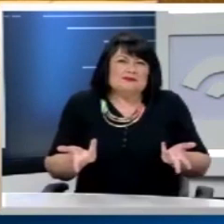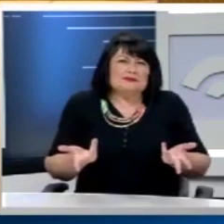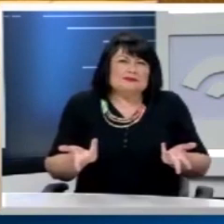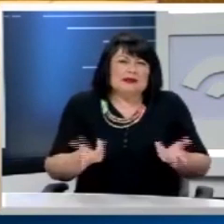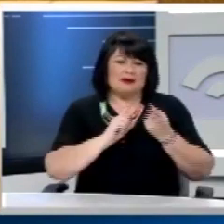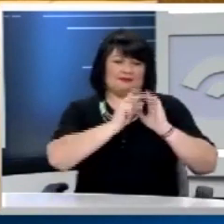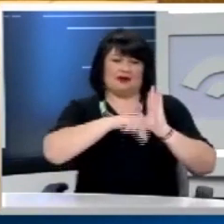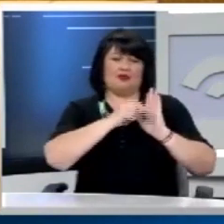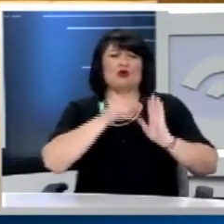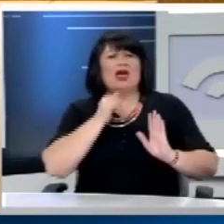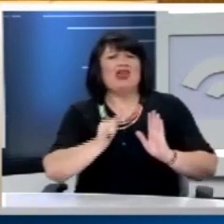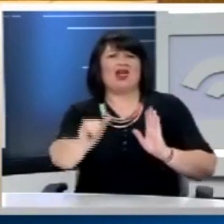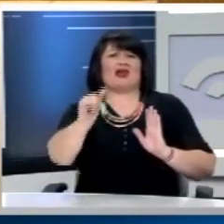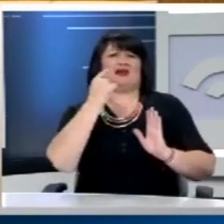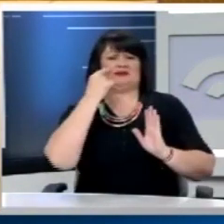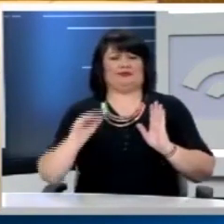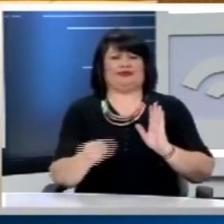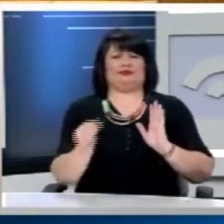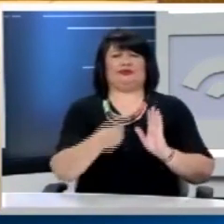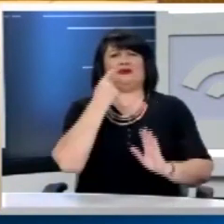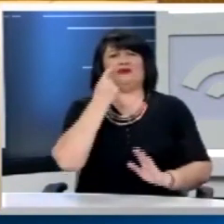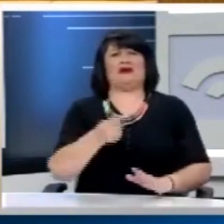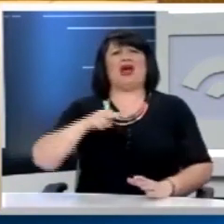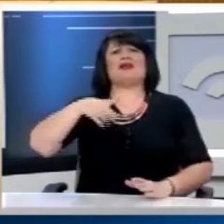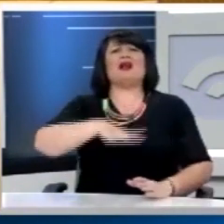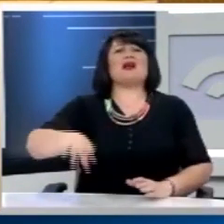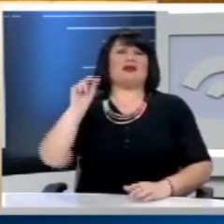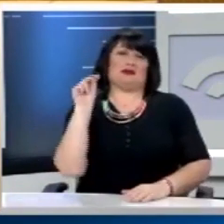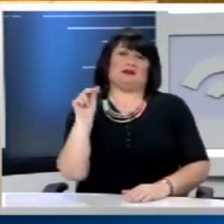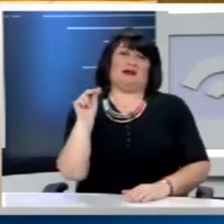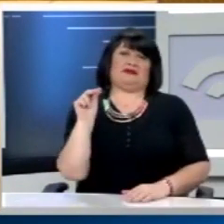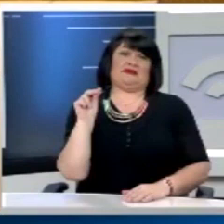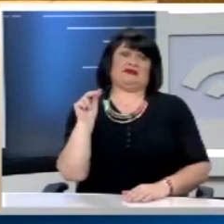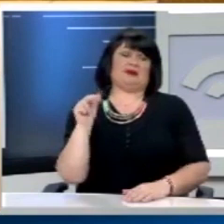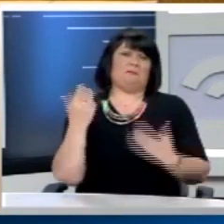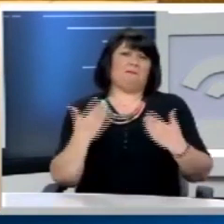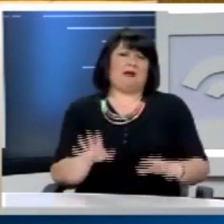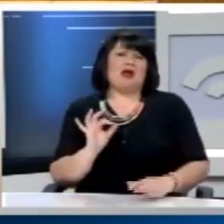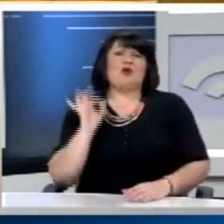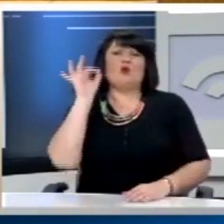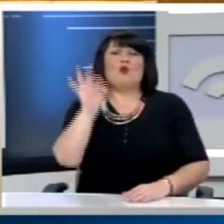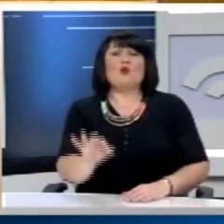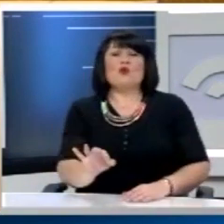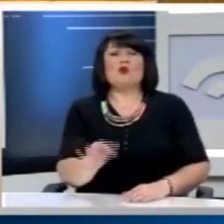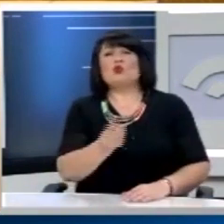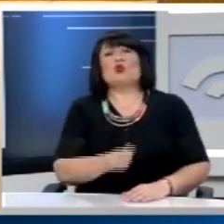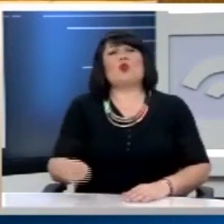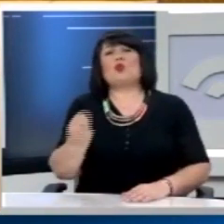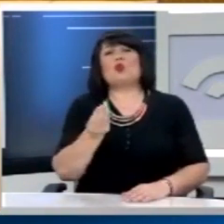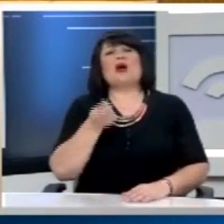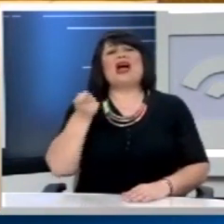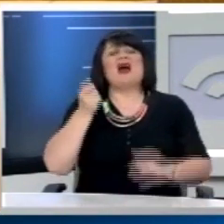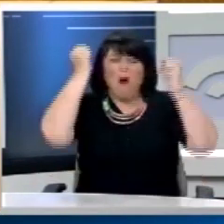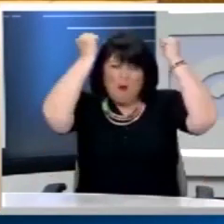τα μνημόνια διαρκείας, οι ευρωνοσιακές αντιλαϊκές δεσμεύσεις που οδηγούν μόνο σε μεγαλύτερη χρεοκοπία το